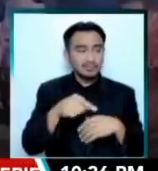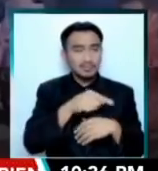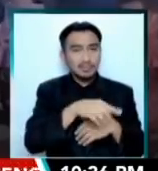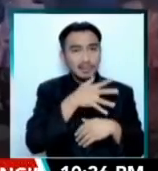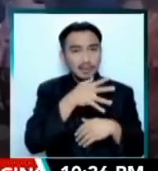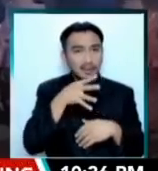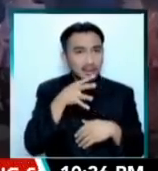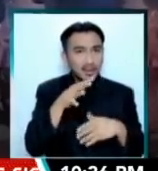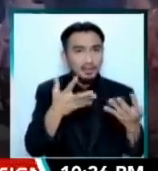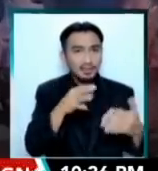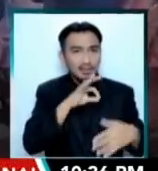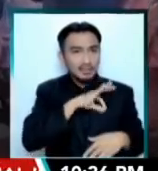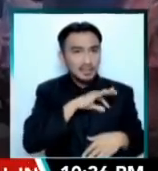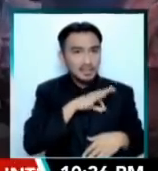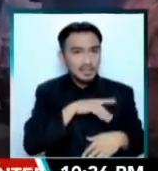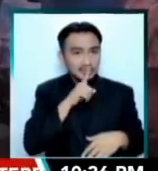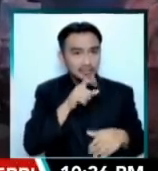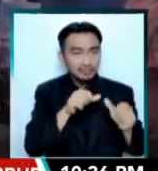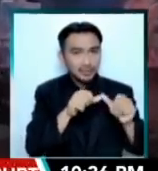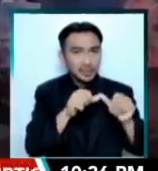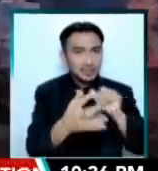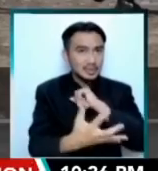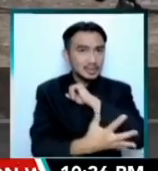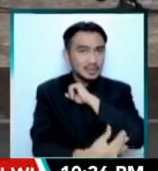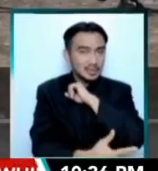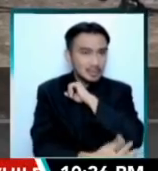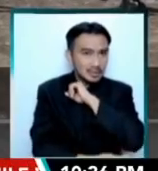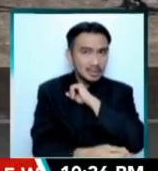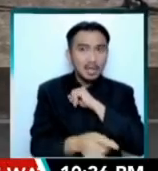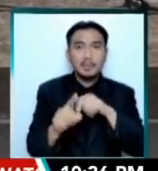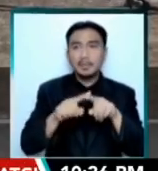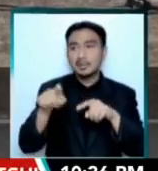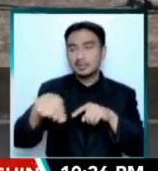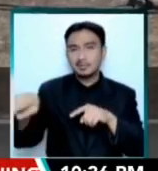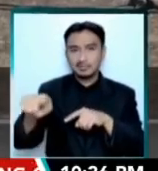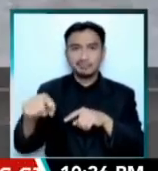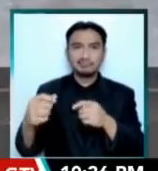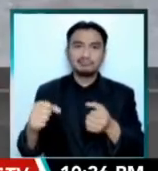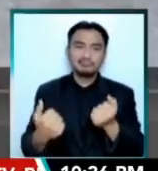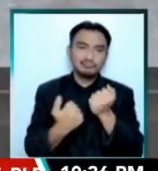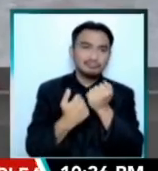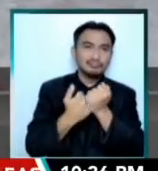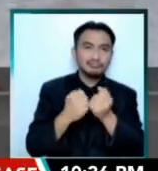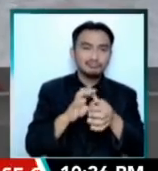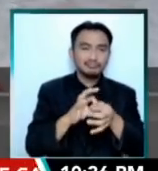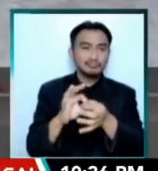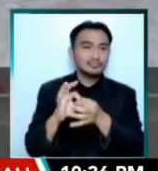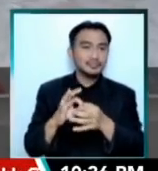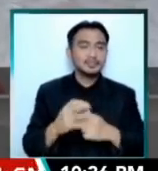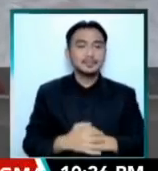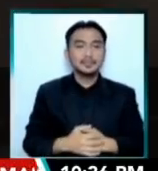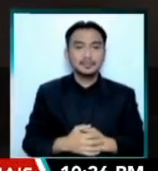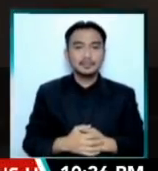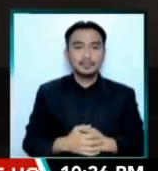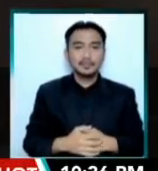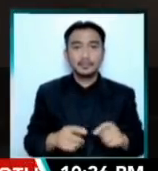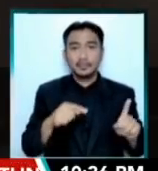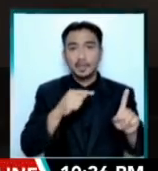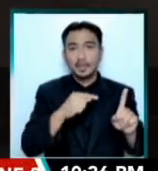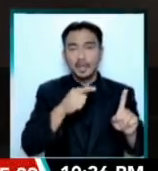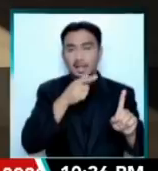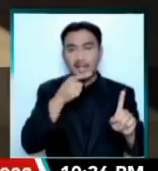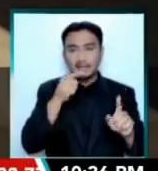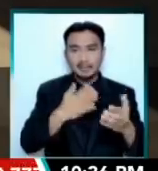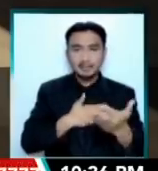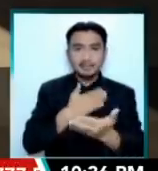yan. Papaguhin natin sa tulong ninyo. Nagipagkita rin si Robredo sa mga opisyal ng Philippine Air Force sa San Fernando